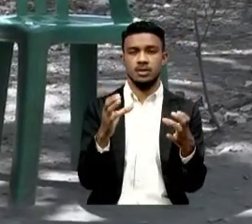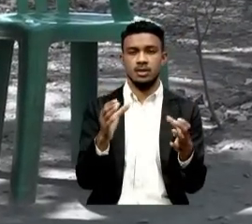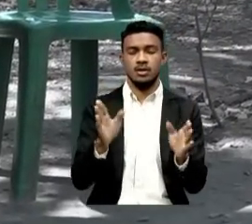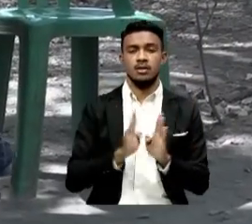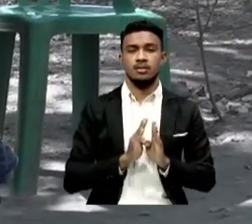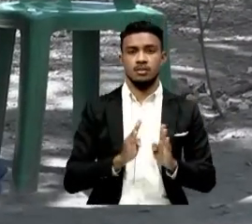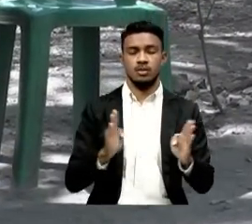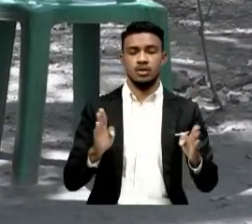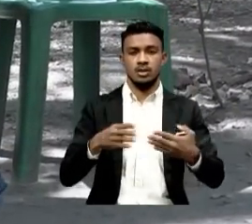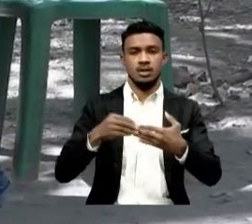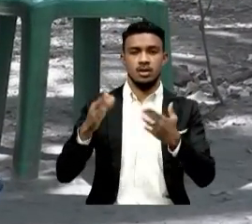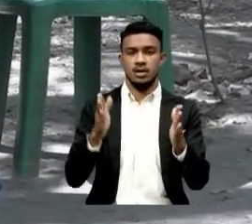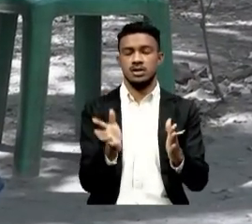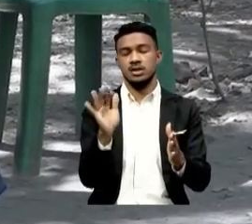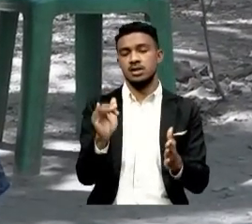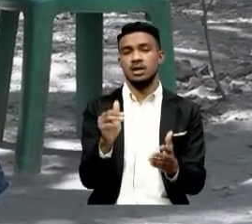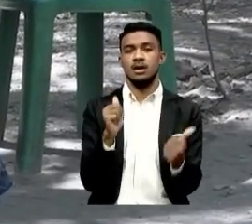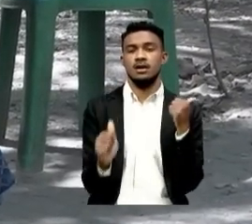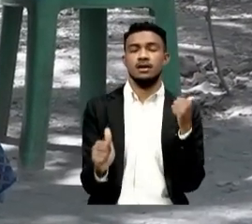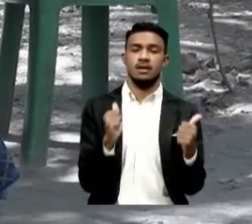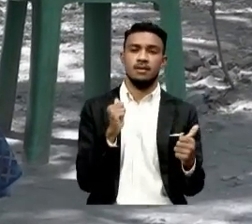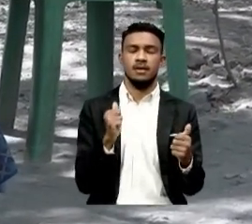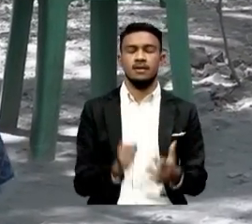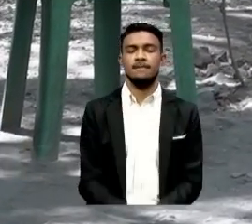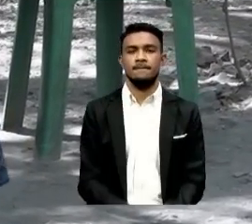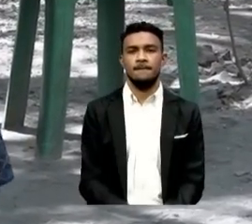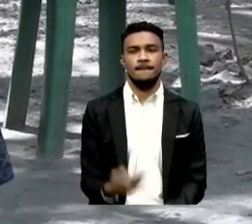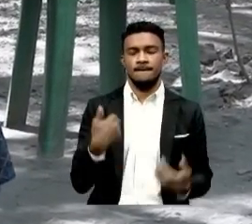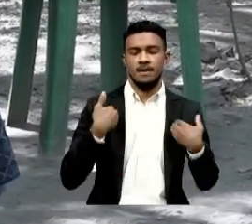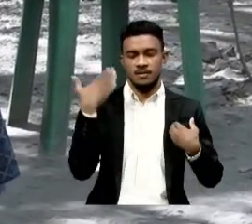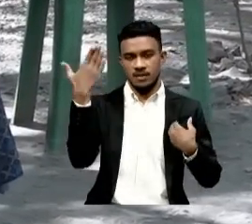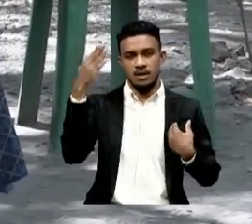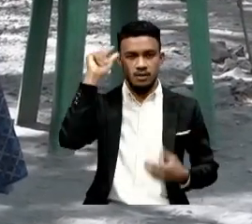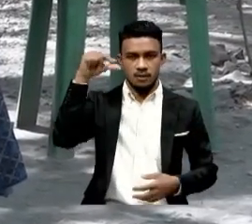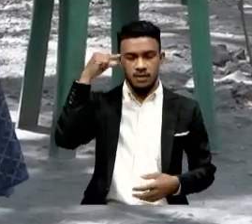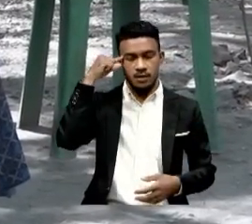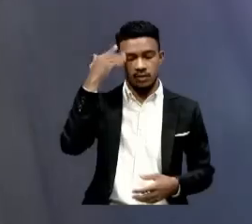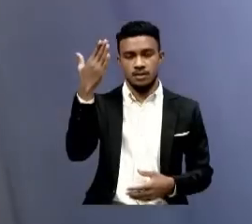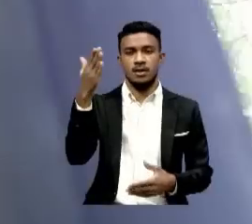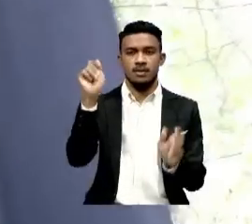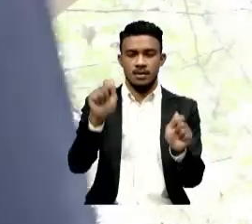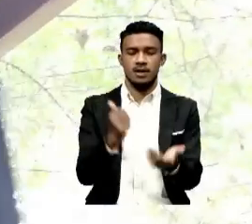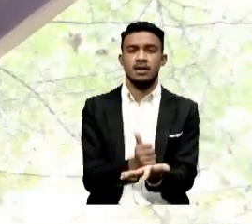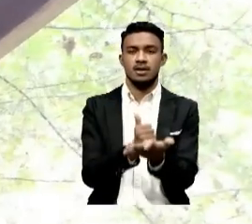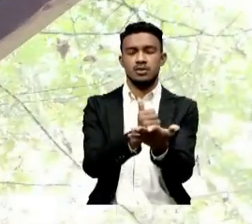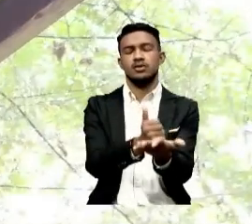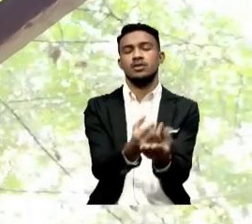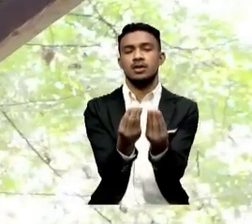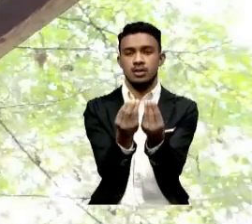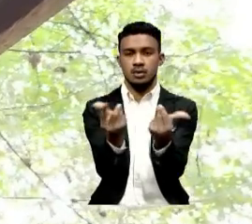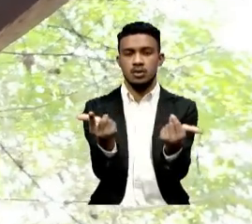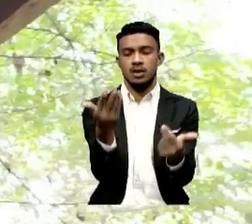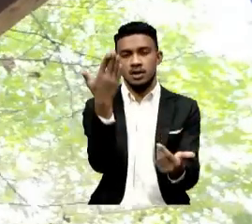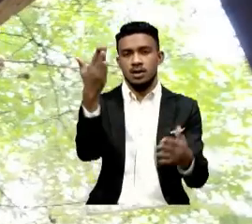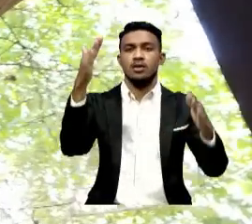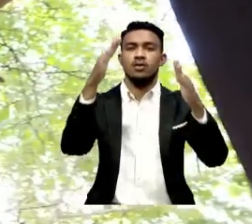itania lideransa sirane be maka iha gubernur ba bele azuda genetik nia